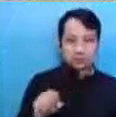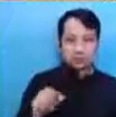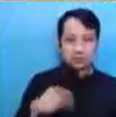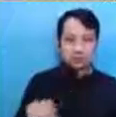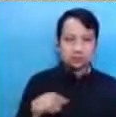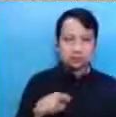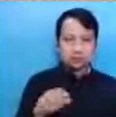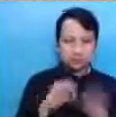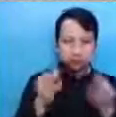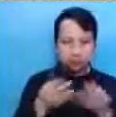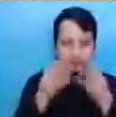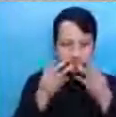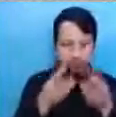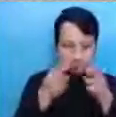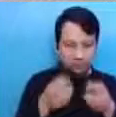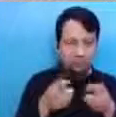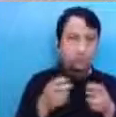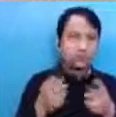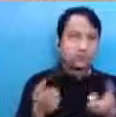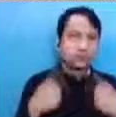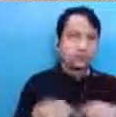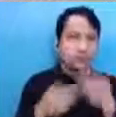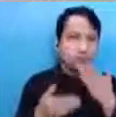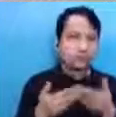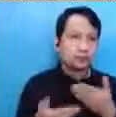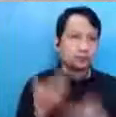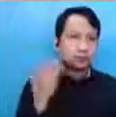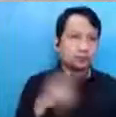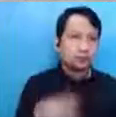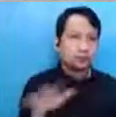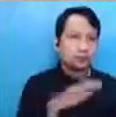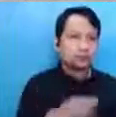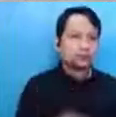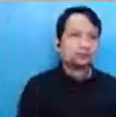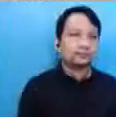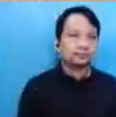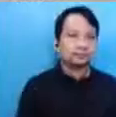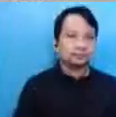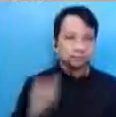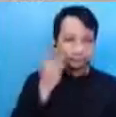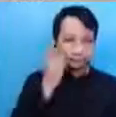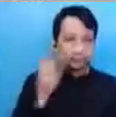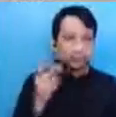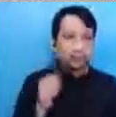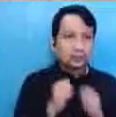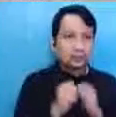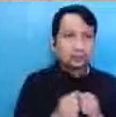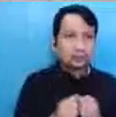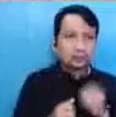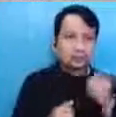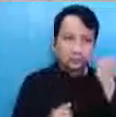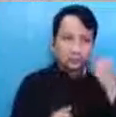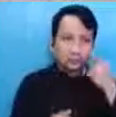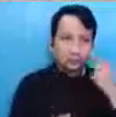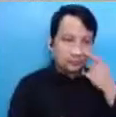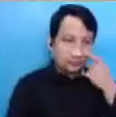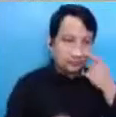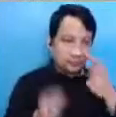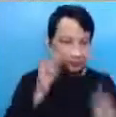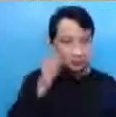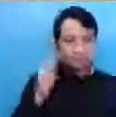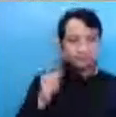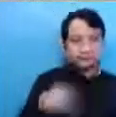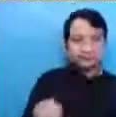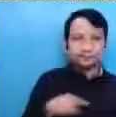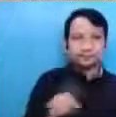kababayan nating abot ng broadcast. Good morning po sa lahat. Si Diane Carrer po ito, kasama ko rin po si Joey Gilas at si Atienza Valdepeñas.